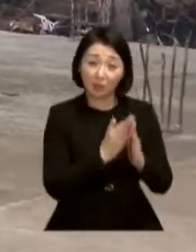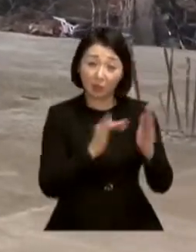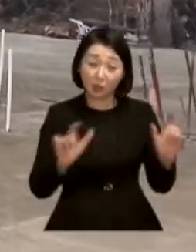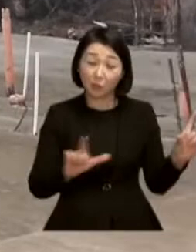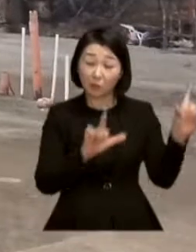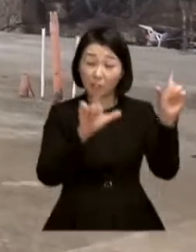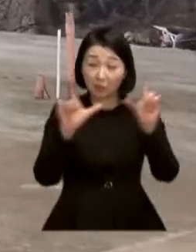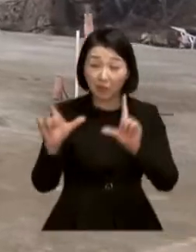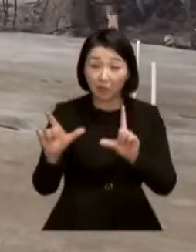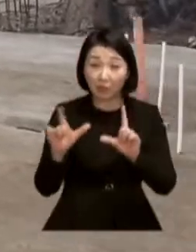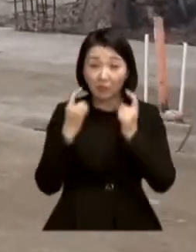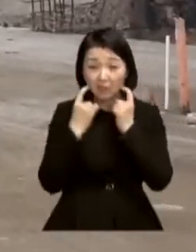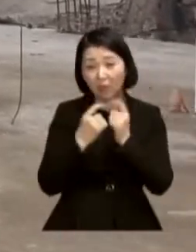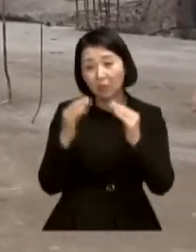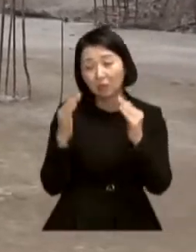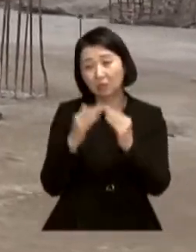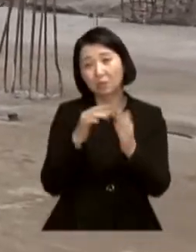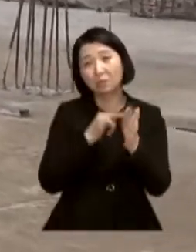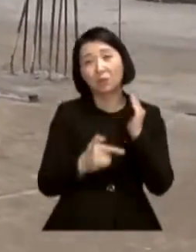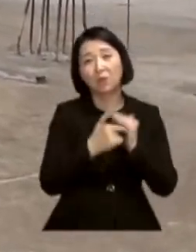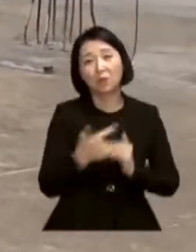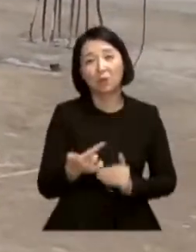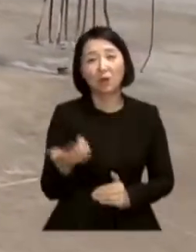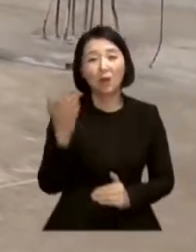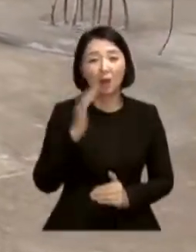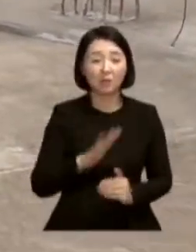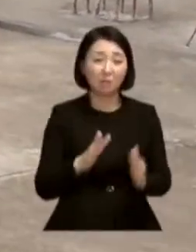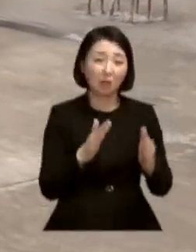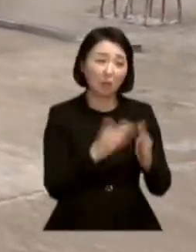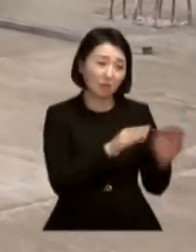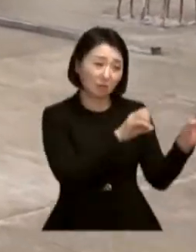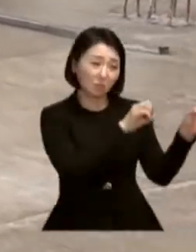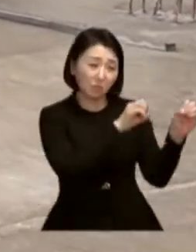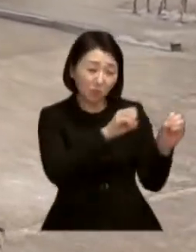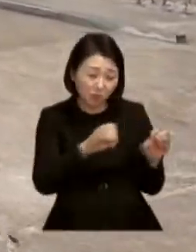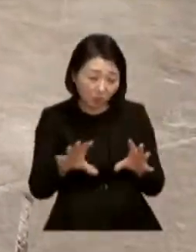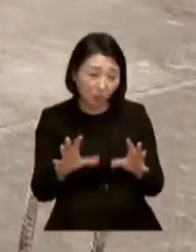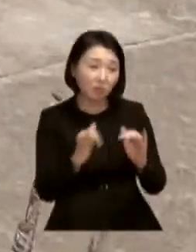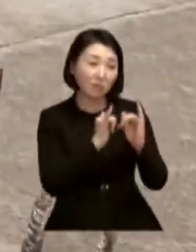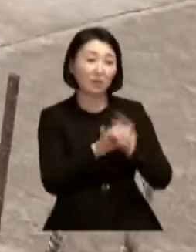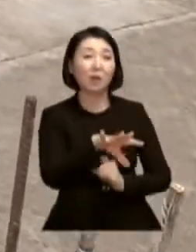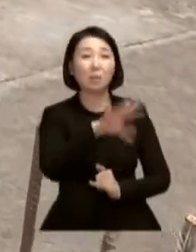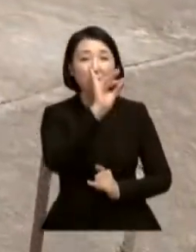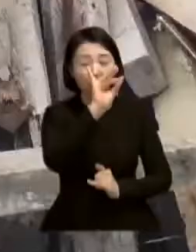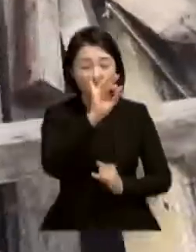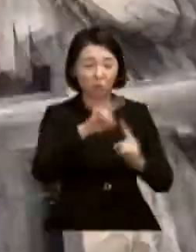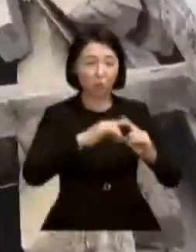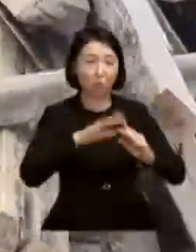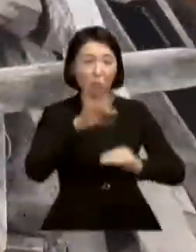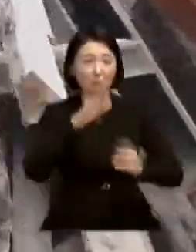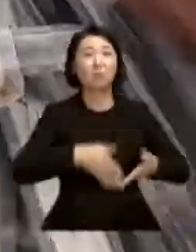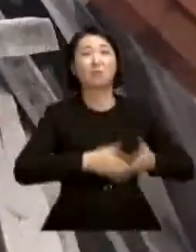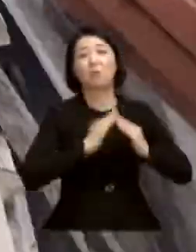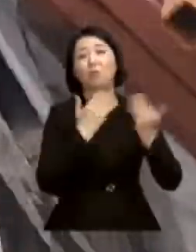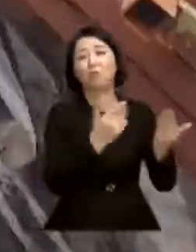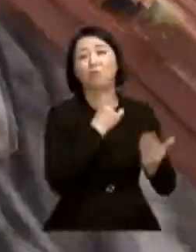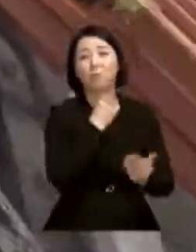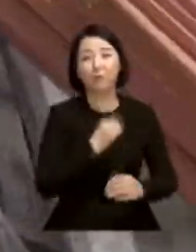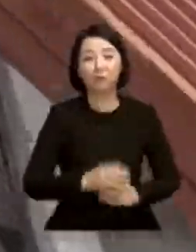살아가는 사택도 큰 피해를 입었지만 집을 잃은 이들의 거처와 교회부터 먼저 세우고픈 이희석